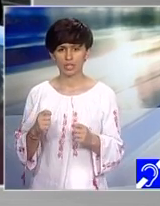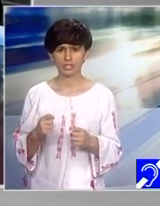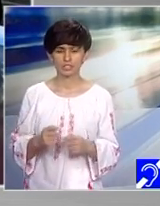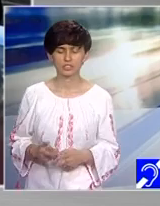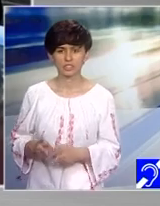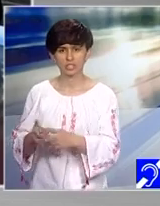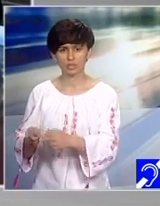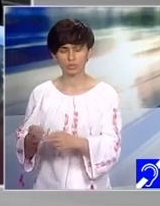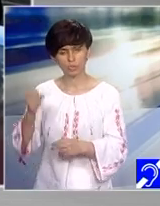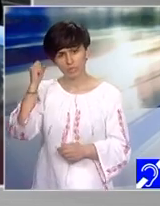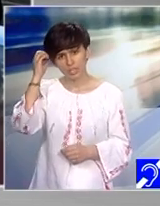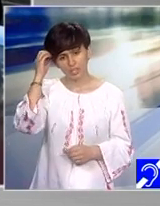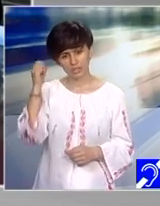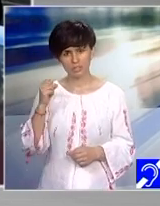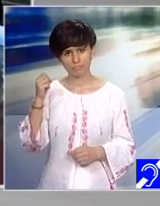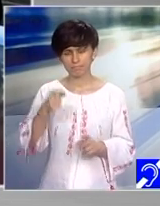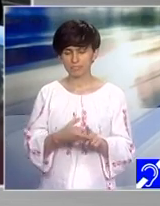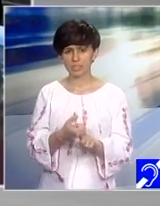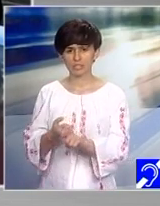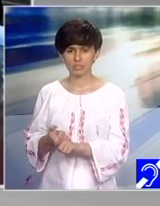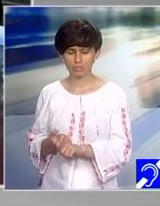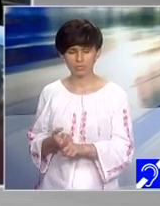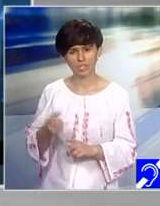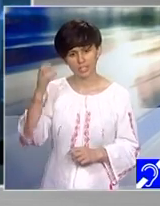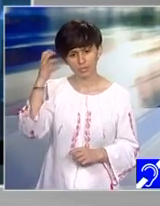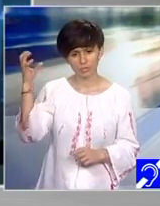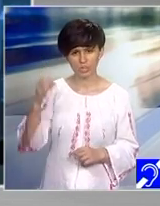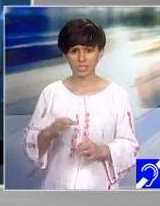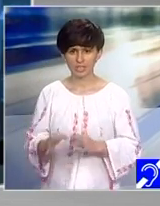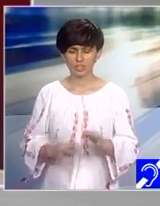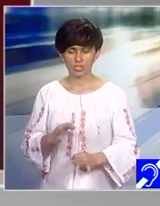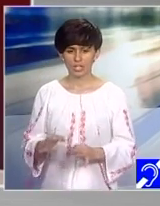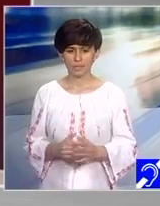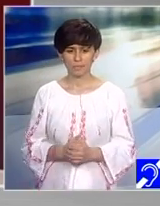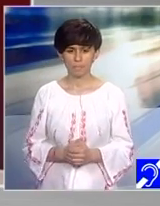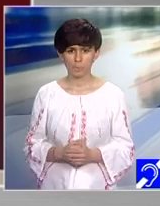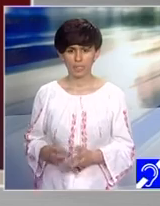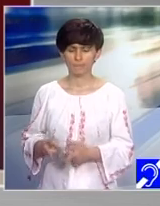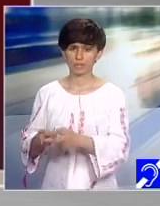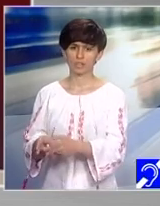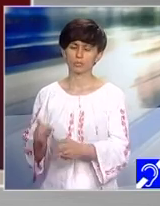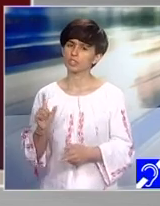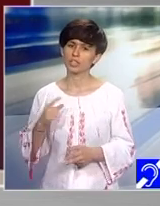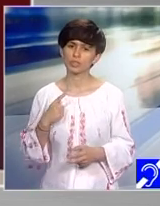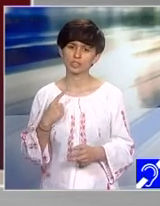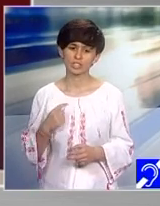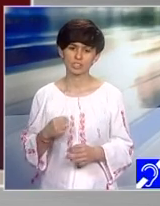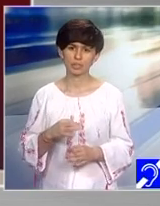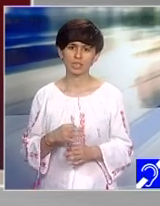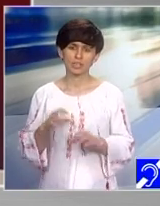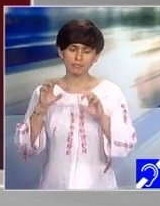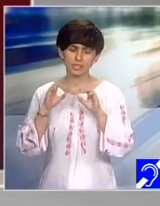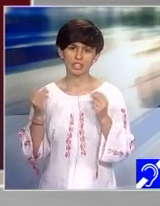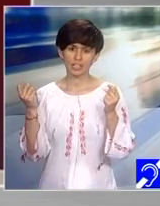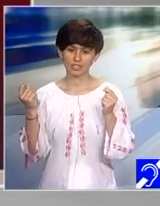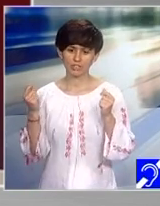cale de cunoaștere extraordinară legată de cultura tradițională și nu numai. Da, drumul tău mai departe nu a mers spre etnografie și folclor